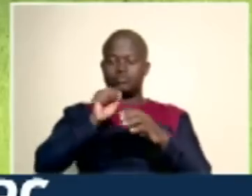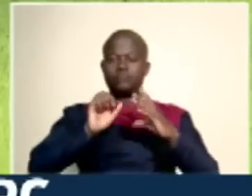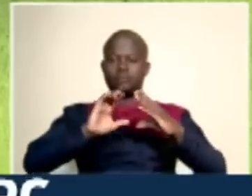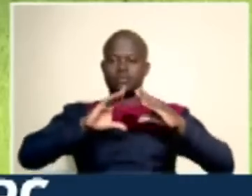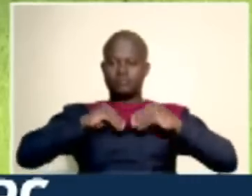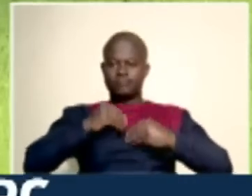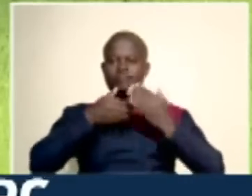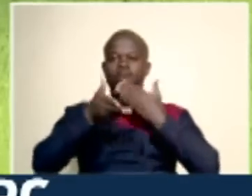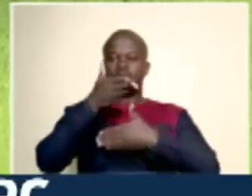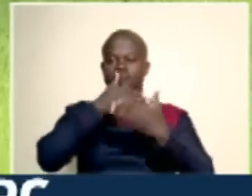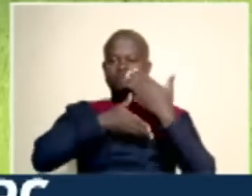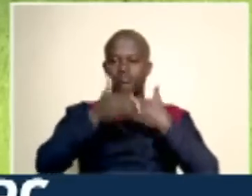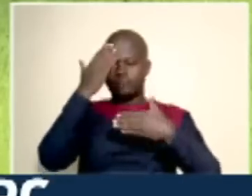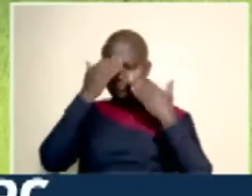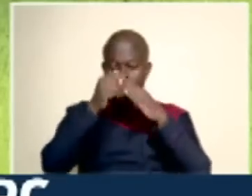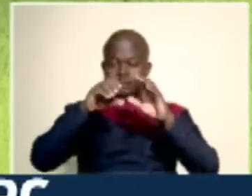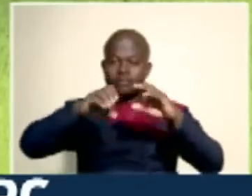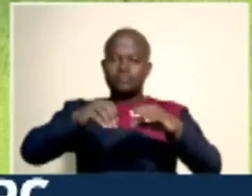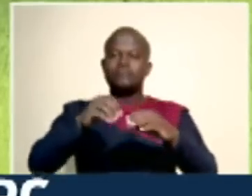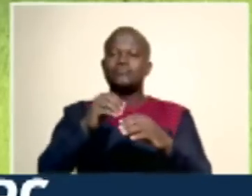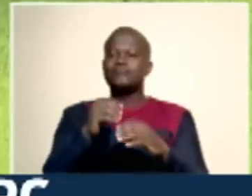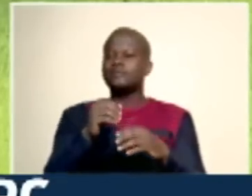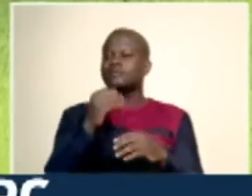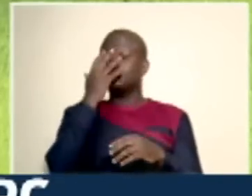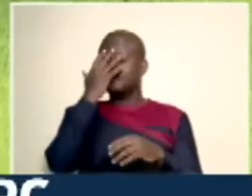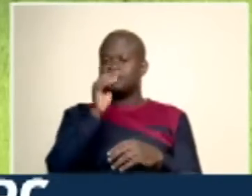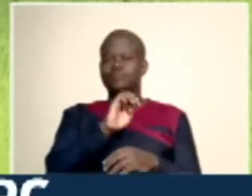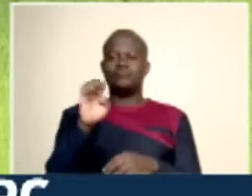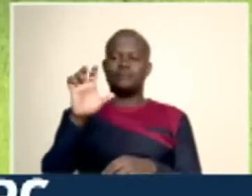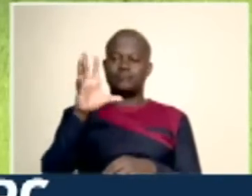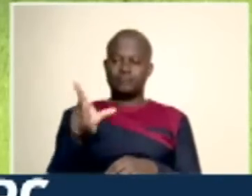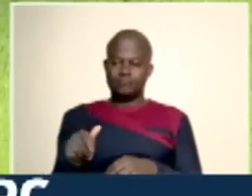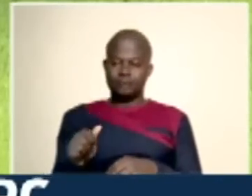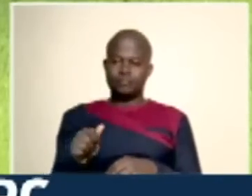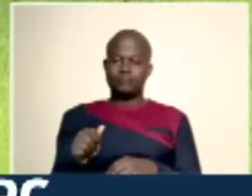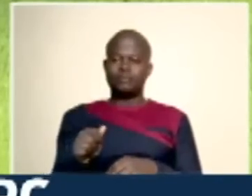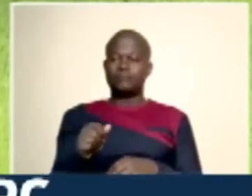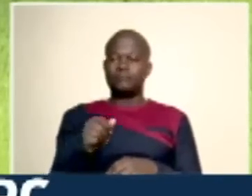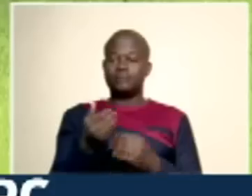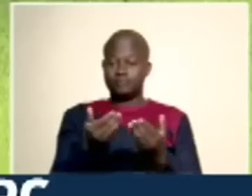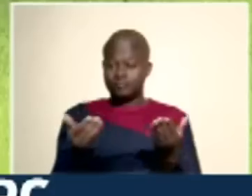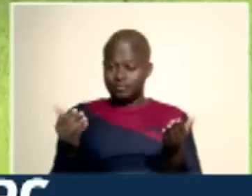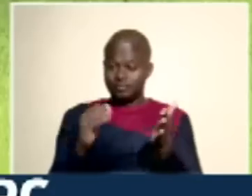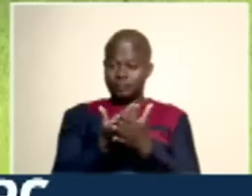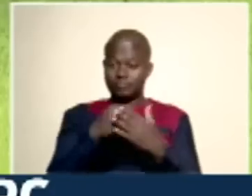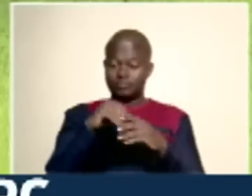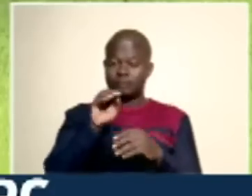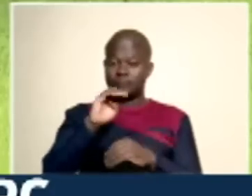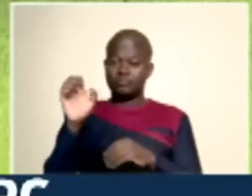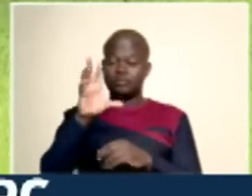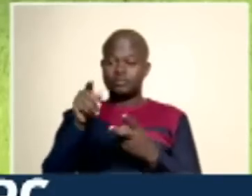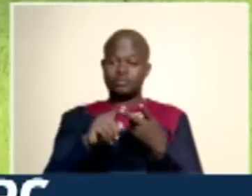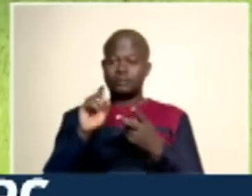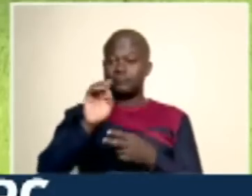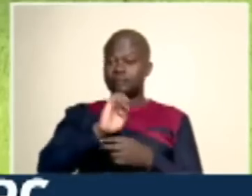yemere ibiganiro kuko Kongo irabisebeje East Africa ni bebe ni igihugu gisha muri East Africa